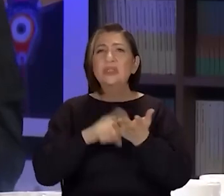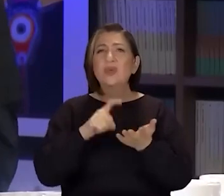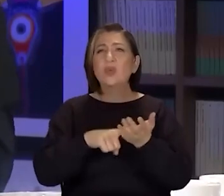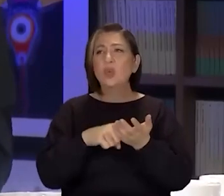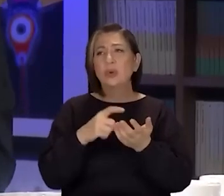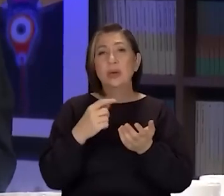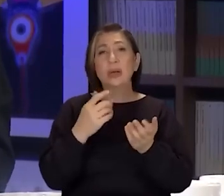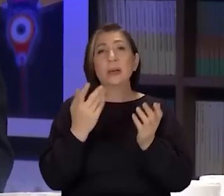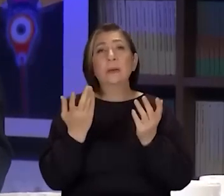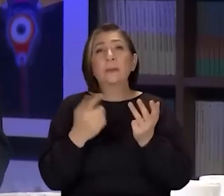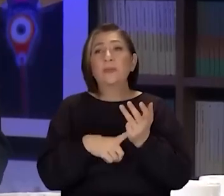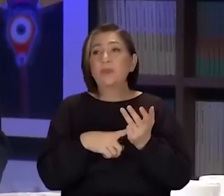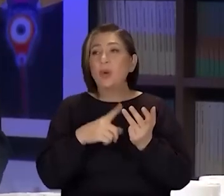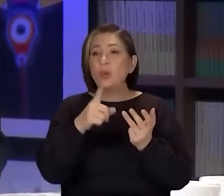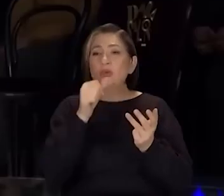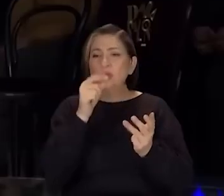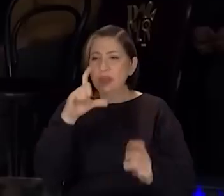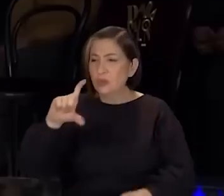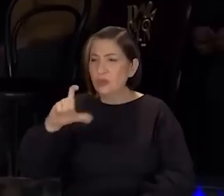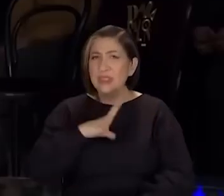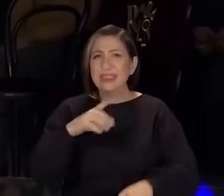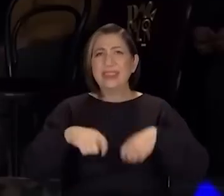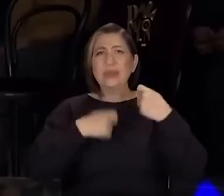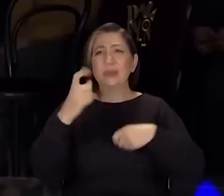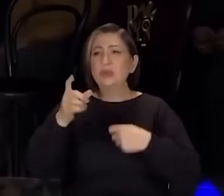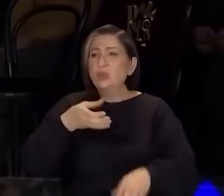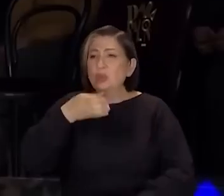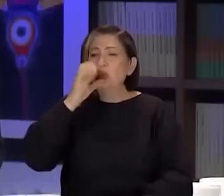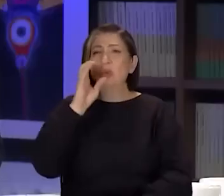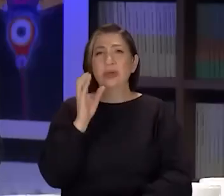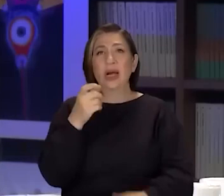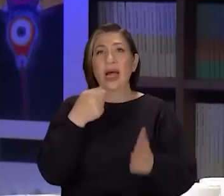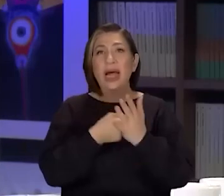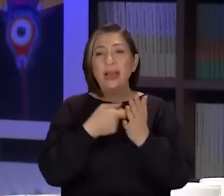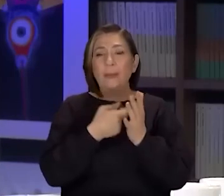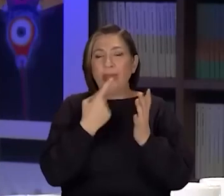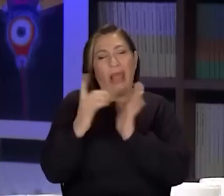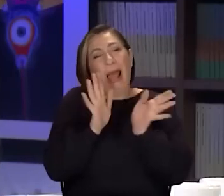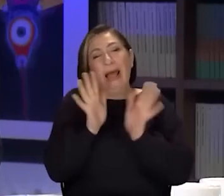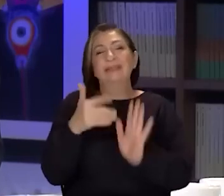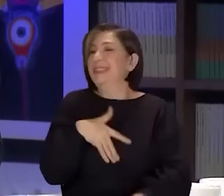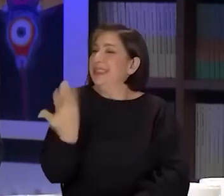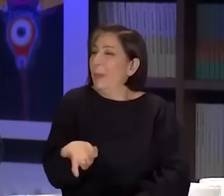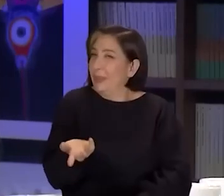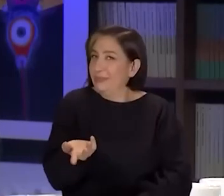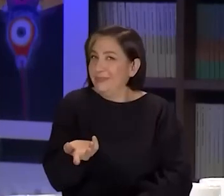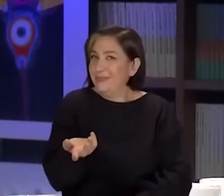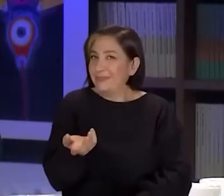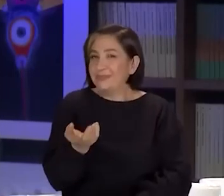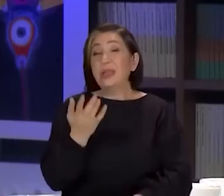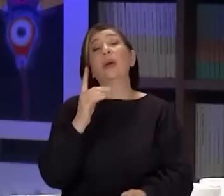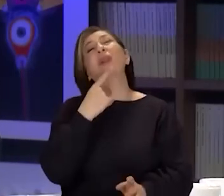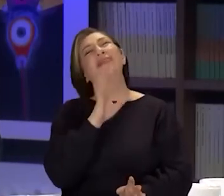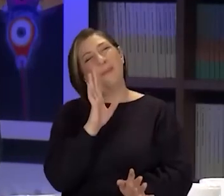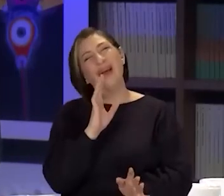tavuk. Şey. Efendim söyleyeyim. O su, bir su içiyordun. Saçma sapan bir su. Evet. Adını ağzıma almak istemediğim. Evet.